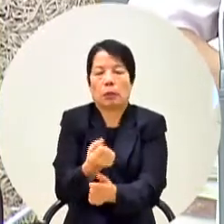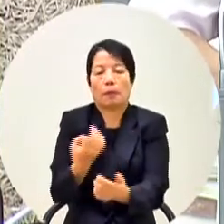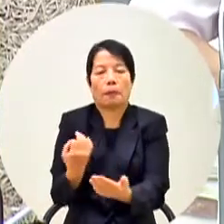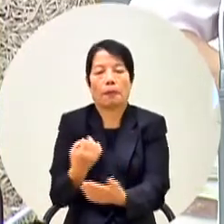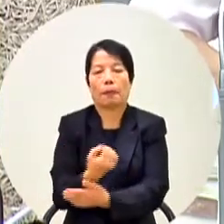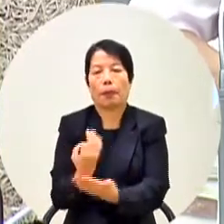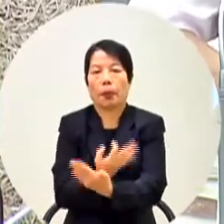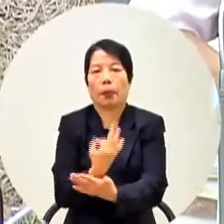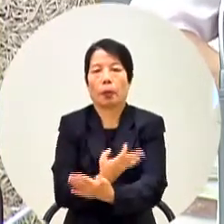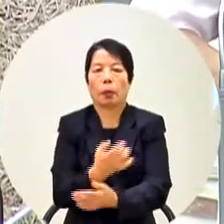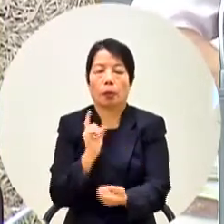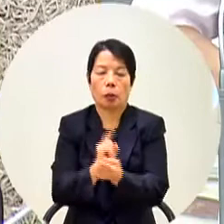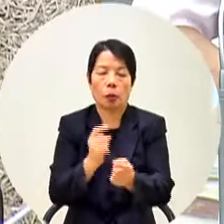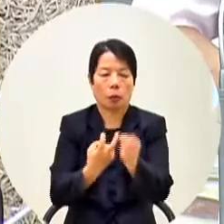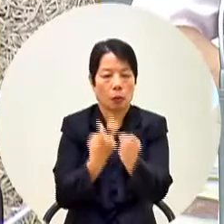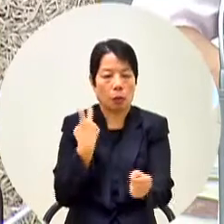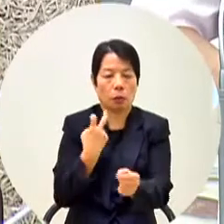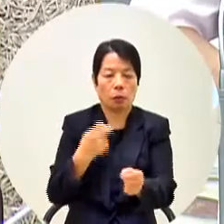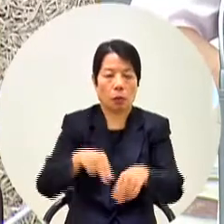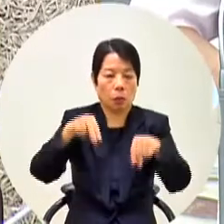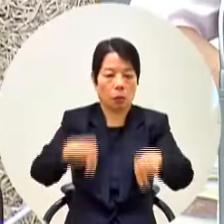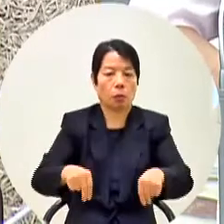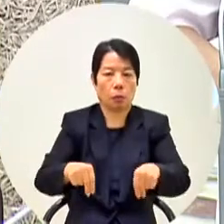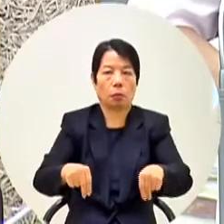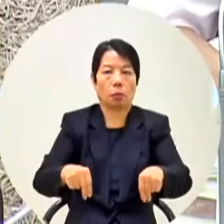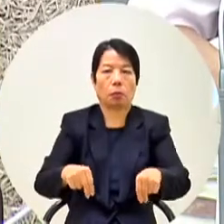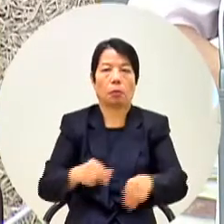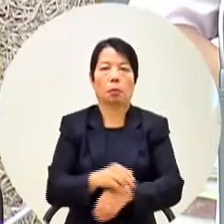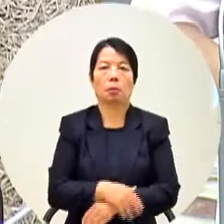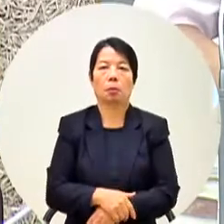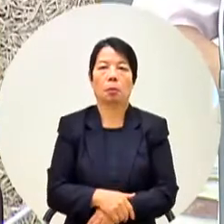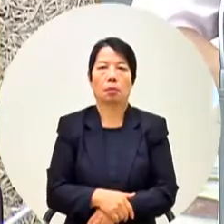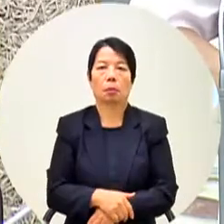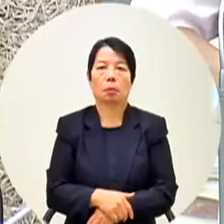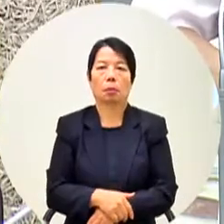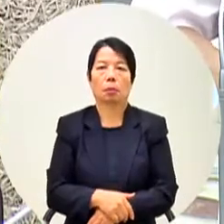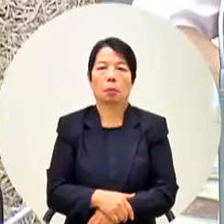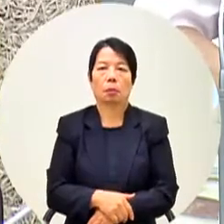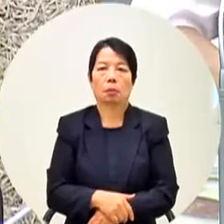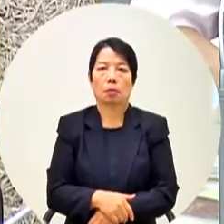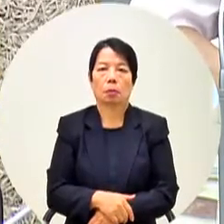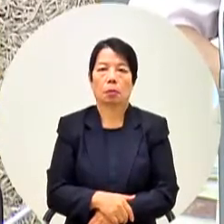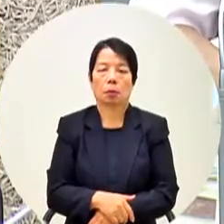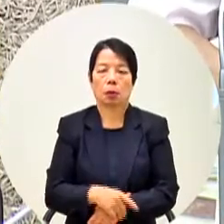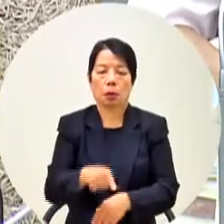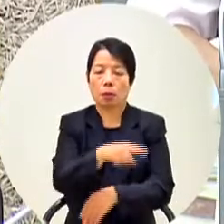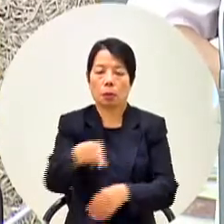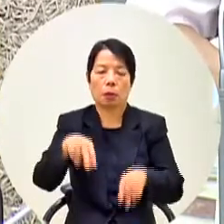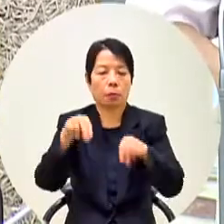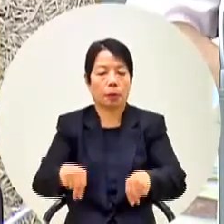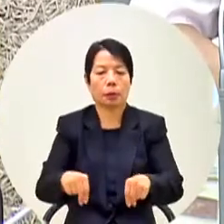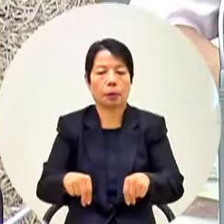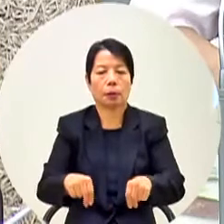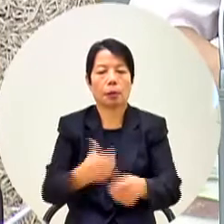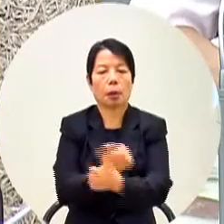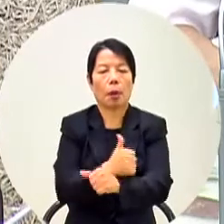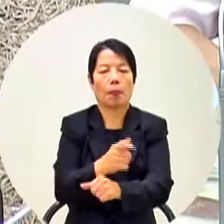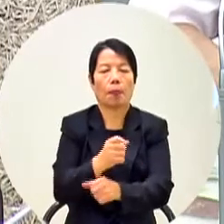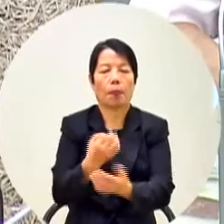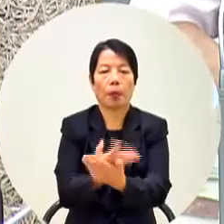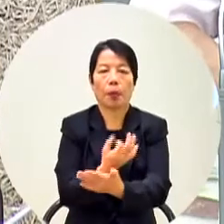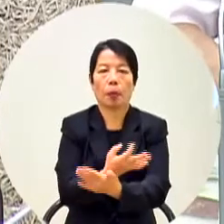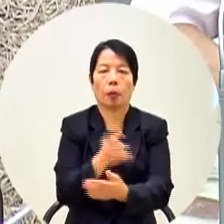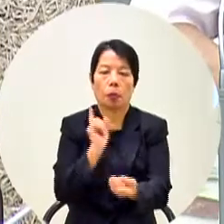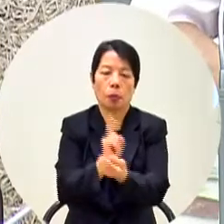初20年前咧签合约的时，吼、哦，迄个时可能拢较清楚，吼、哦。所以你合